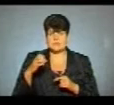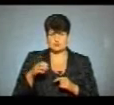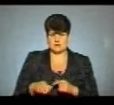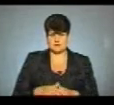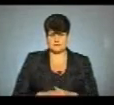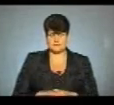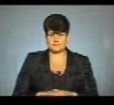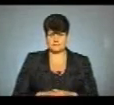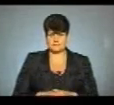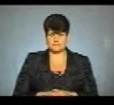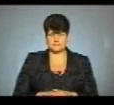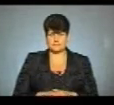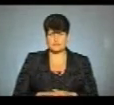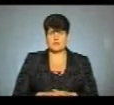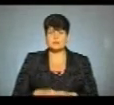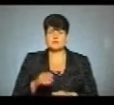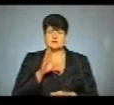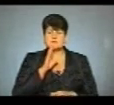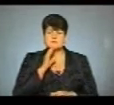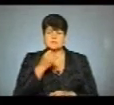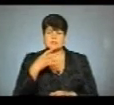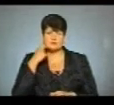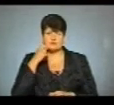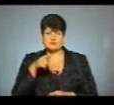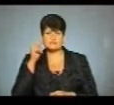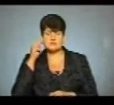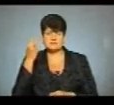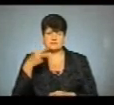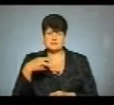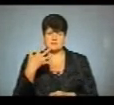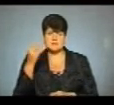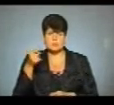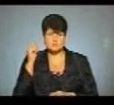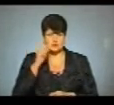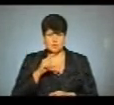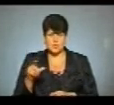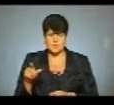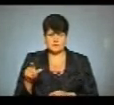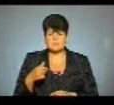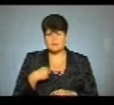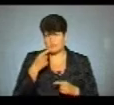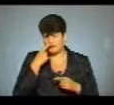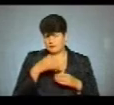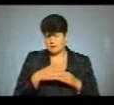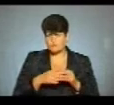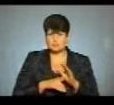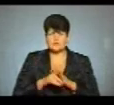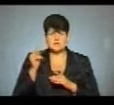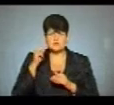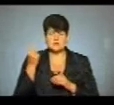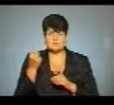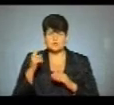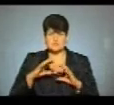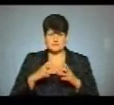Янюк. Ольвії Соломії Литвин 15. Вона учениця 25-ї тернопільської школи. Ми, до речі, недавно почали вчити Першу світову війну,